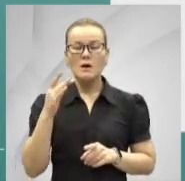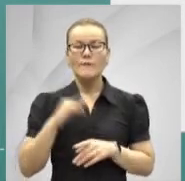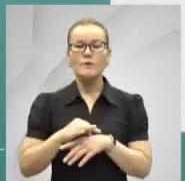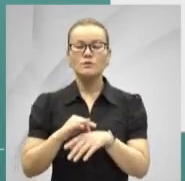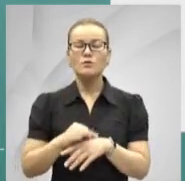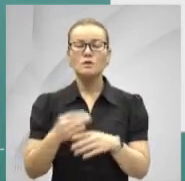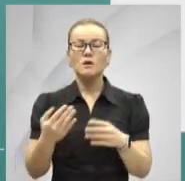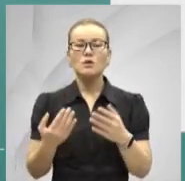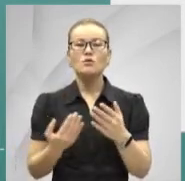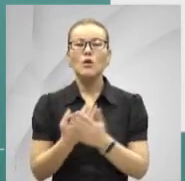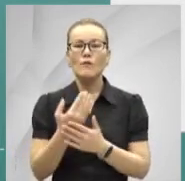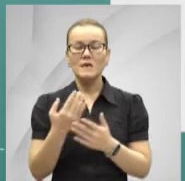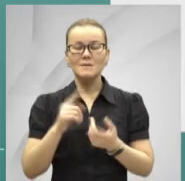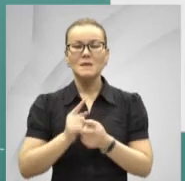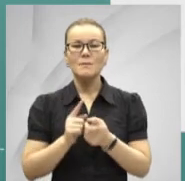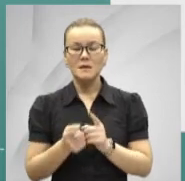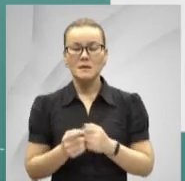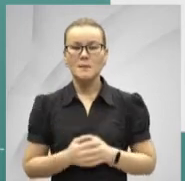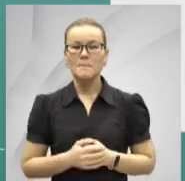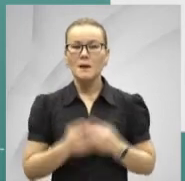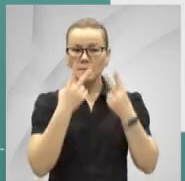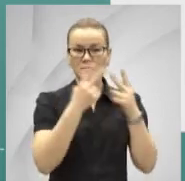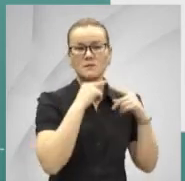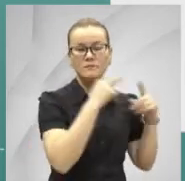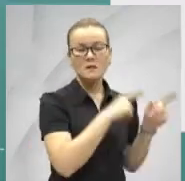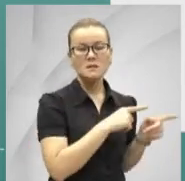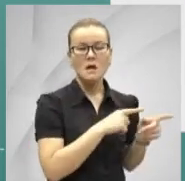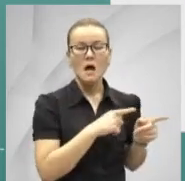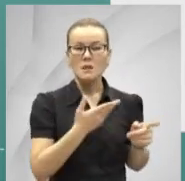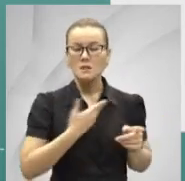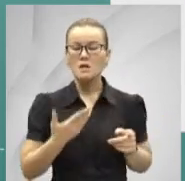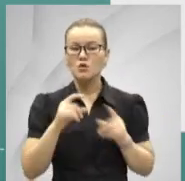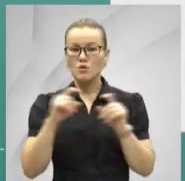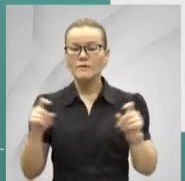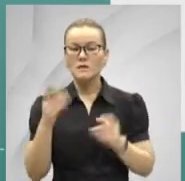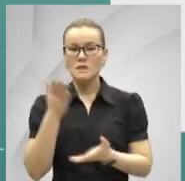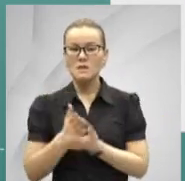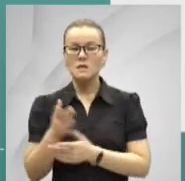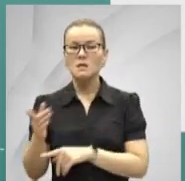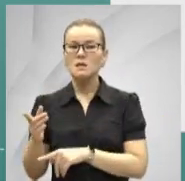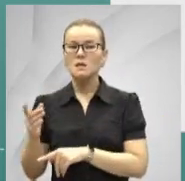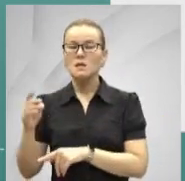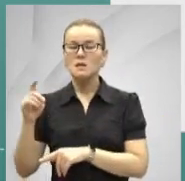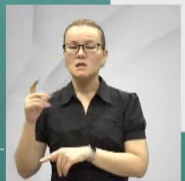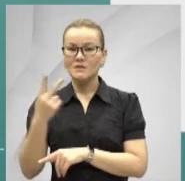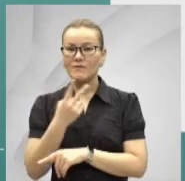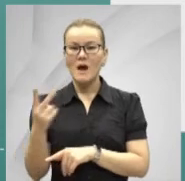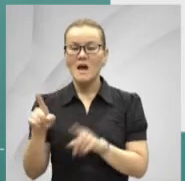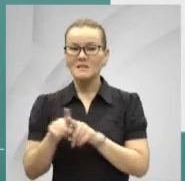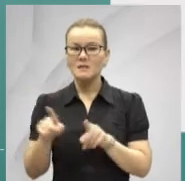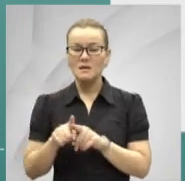новой переменной. Посмотрите, наше уравнение содержит два одинаковых выражения